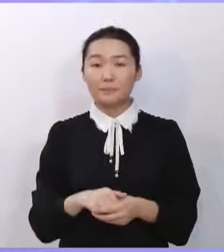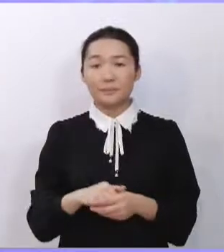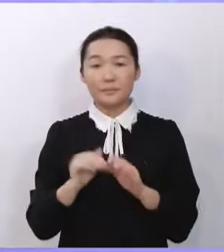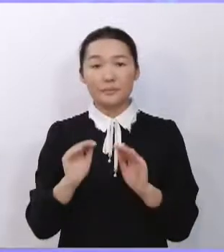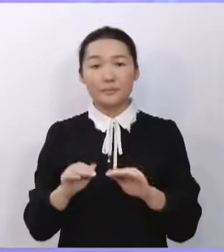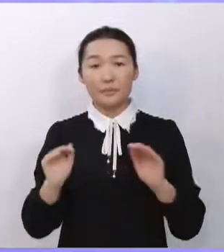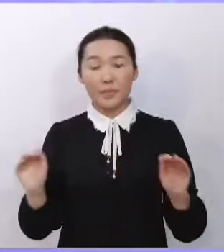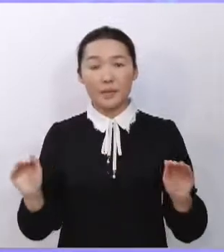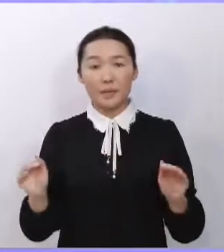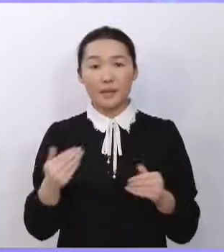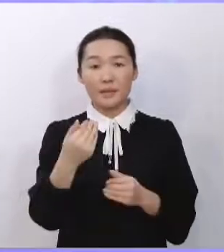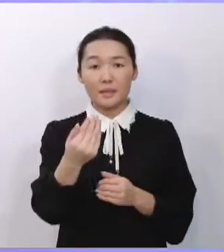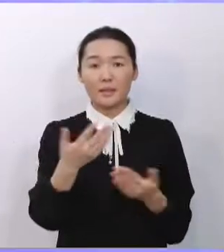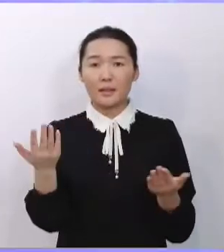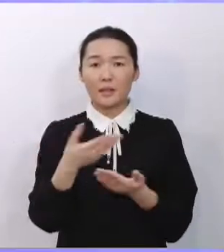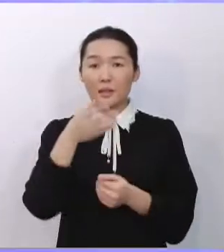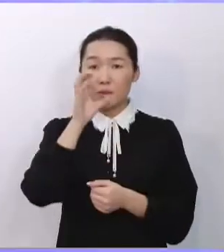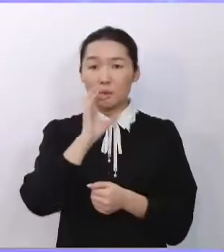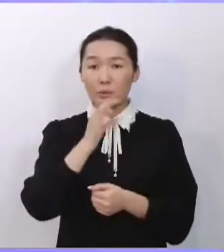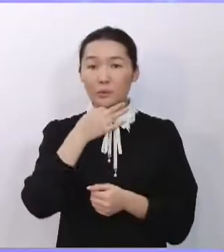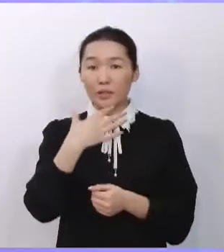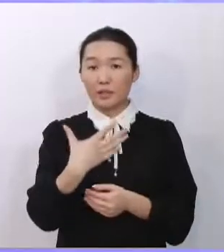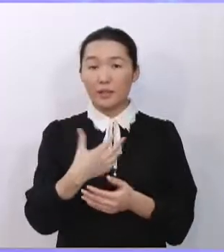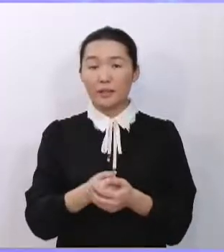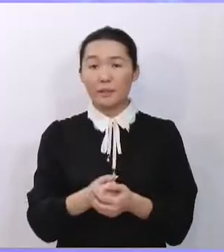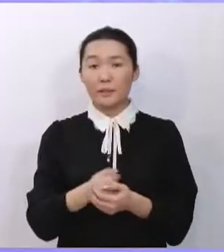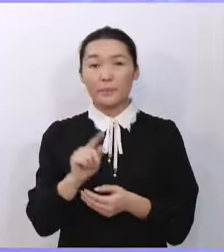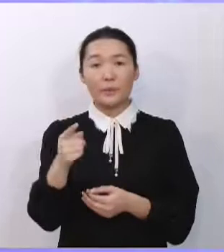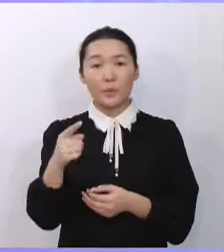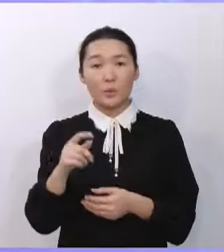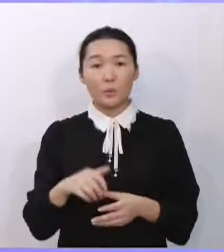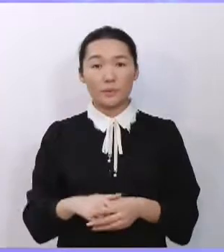Балдар, силерге кандай суусундуктар жагат? Эмне үчүн?